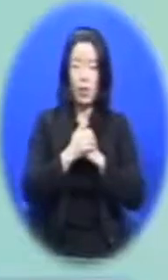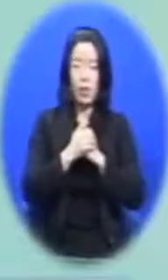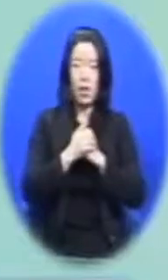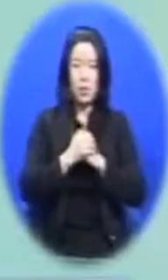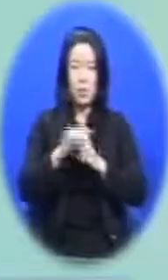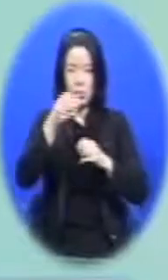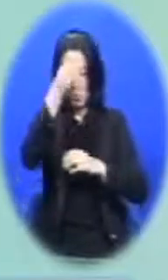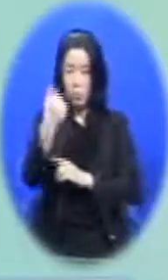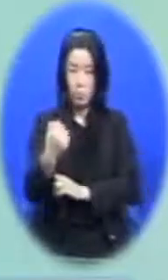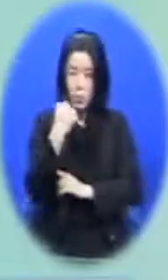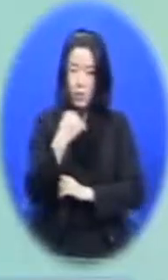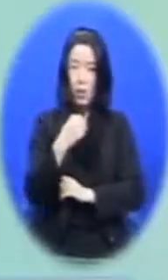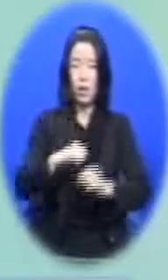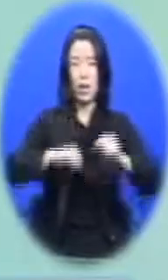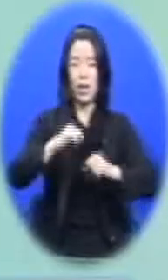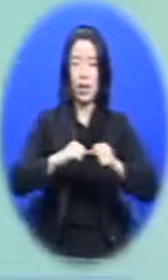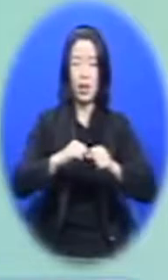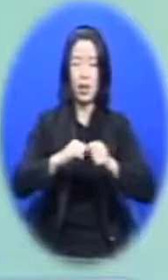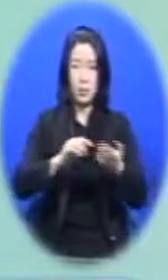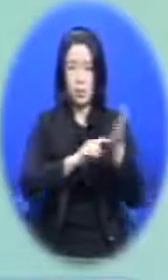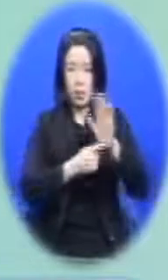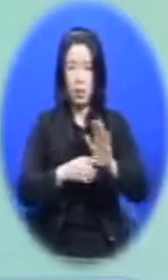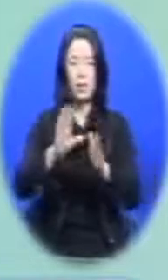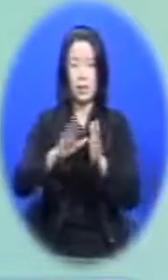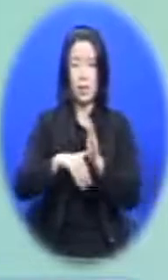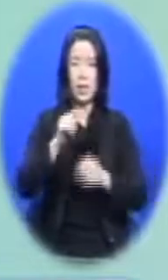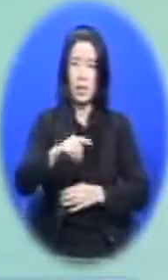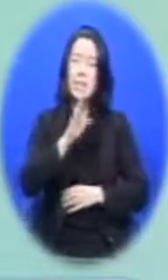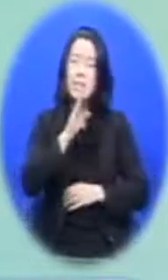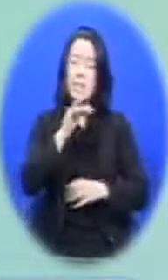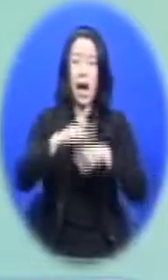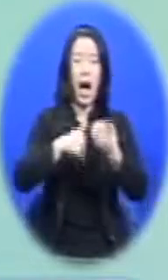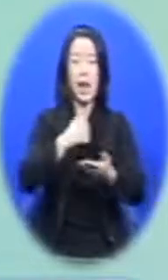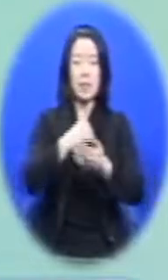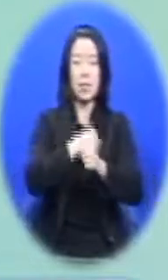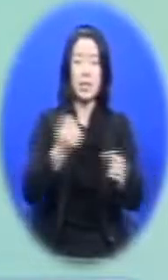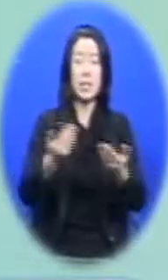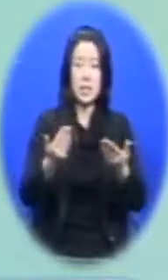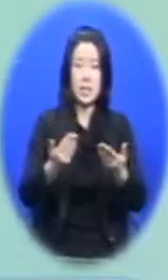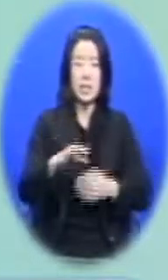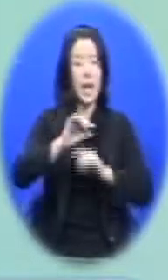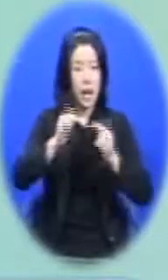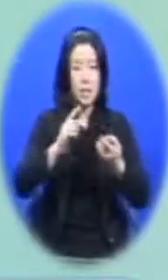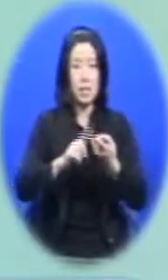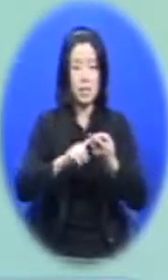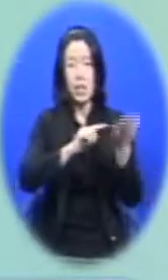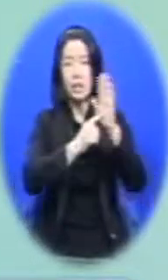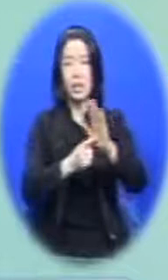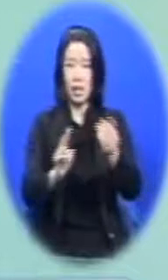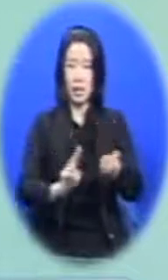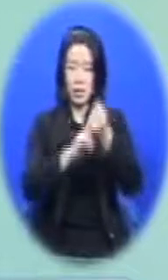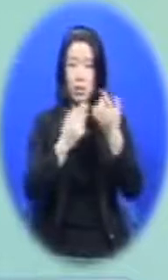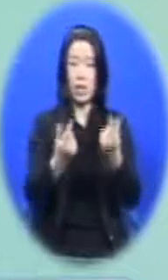능력도 행사하는 일들이 벌어지게 될 때 이것이 진짜 하나님이 하신 일인지 아닌지는 그 드러나는